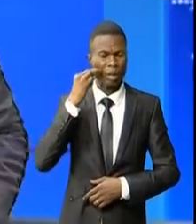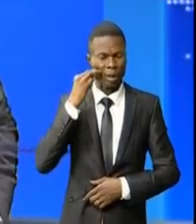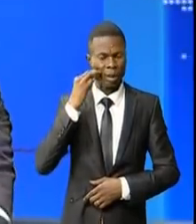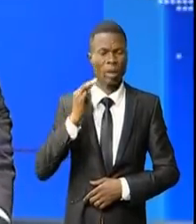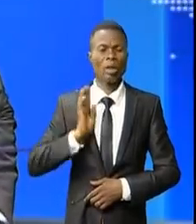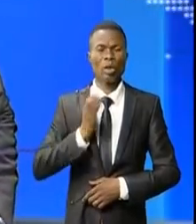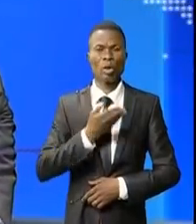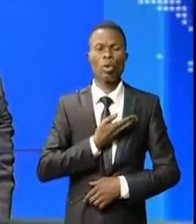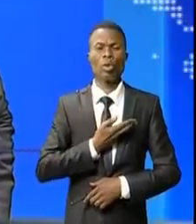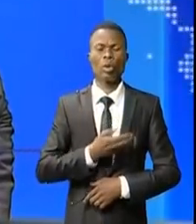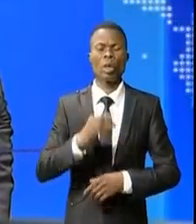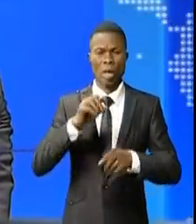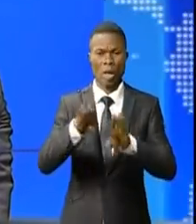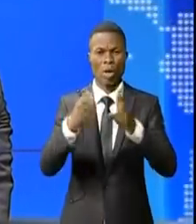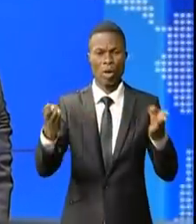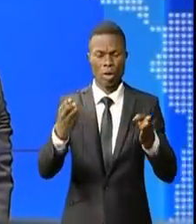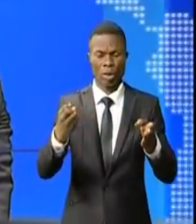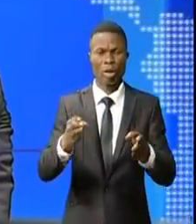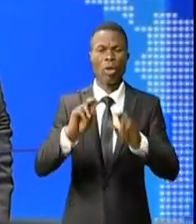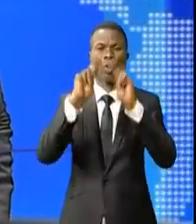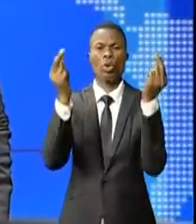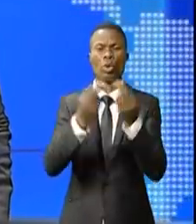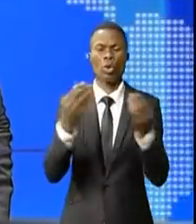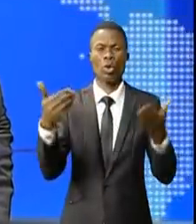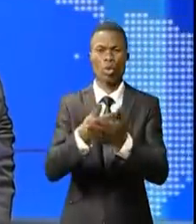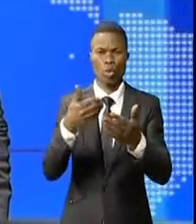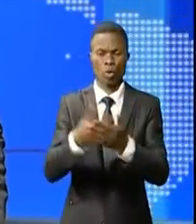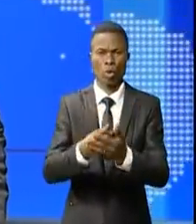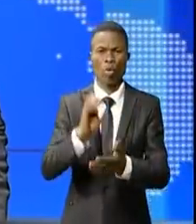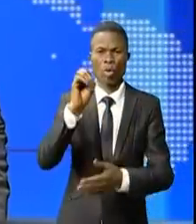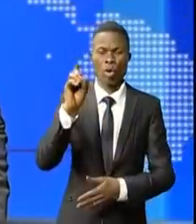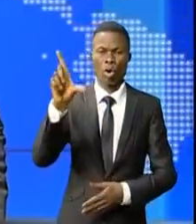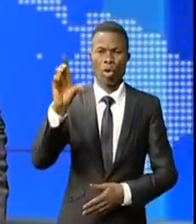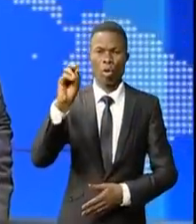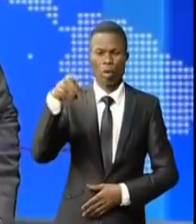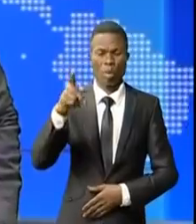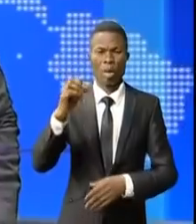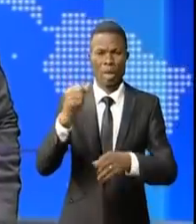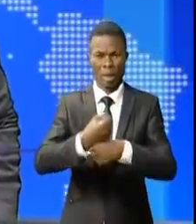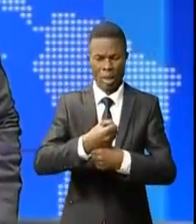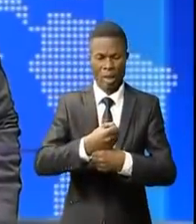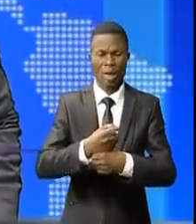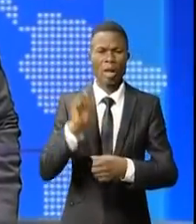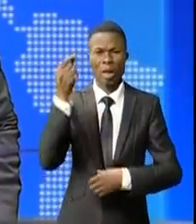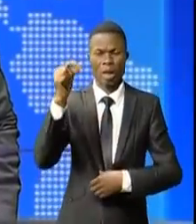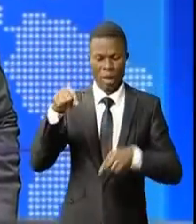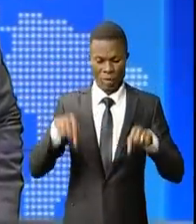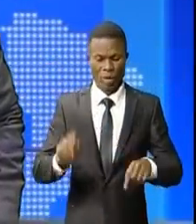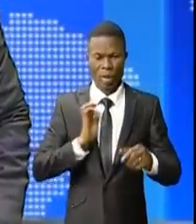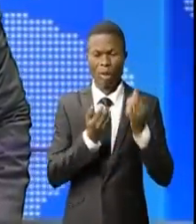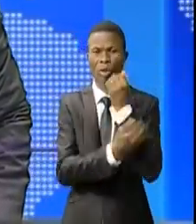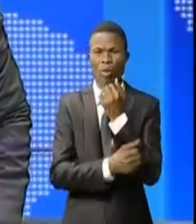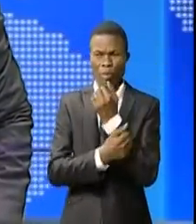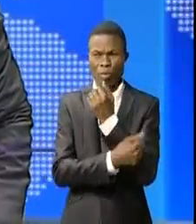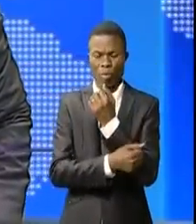Jean-Michel Samalukonde a inauguré la nouvelle usine de l'OPAC pour la production du café en RDC.